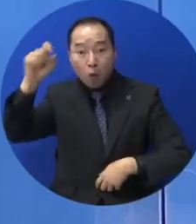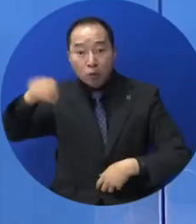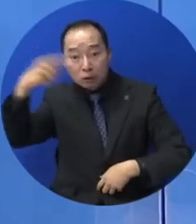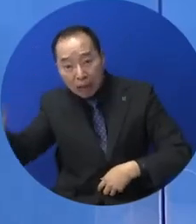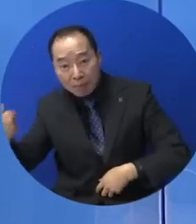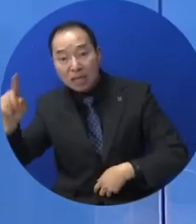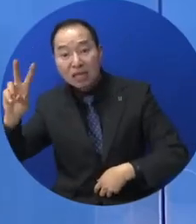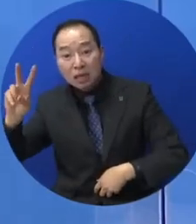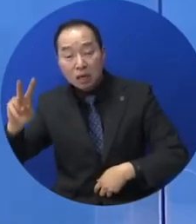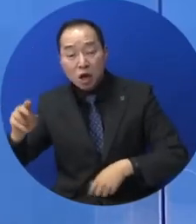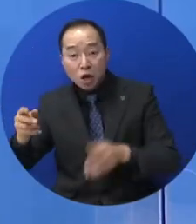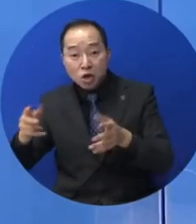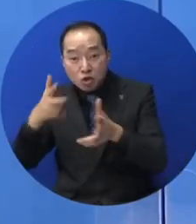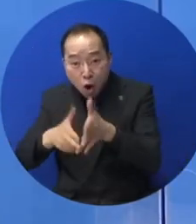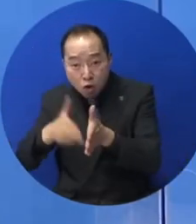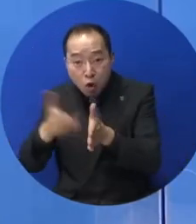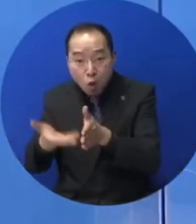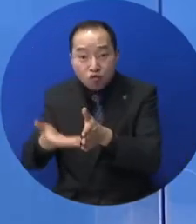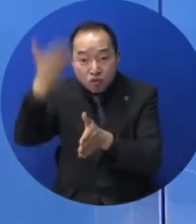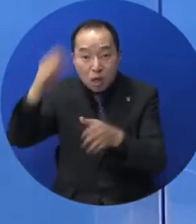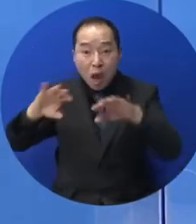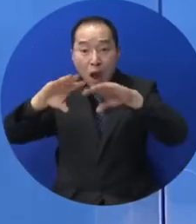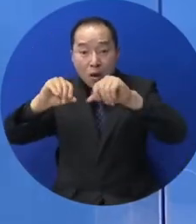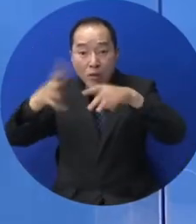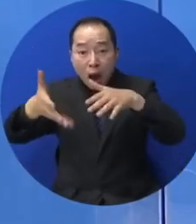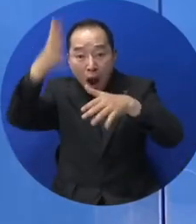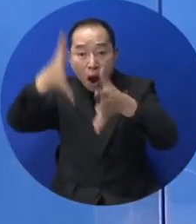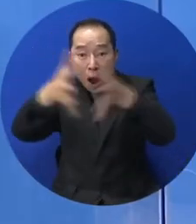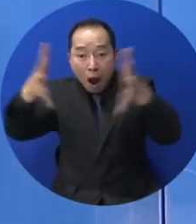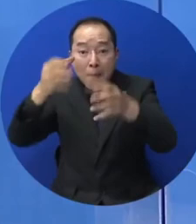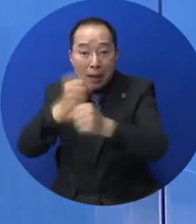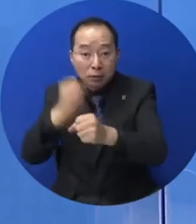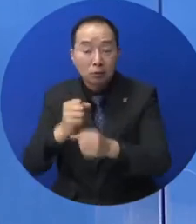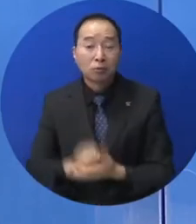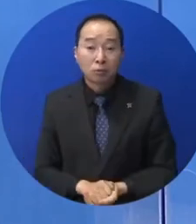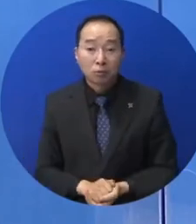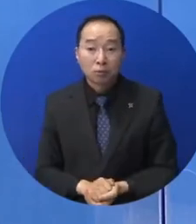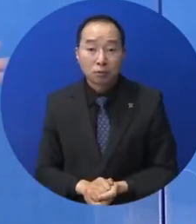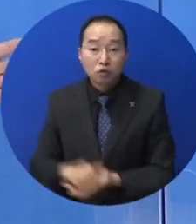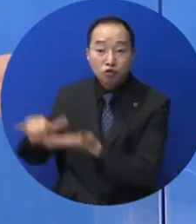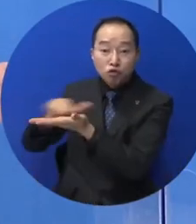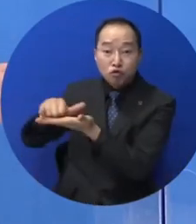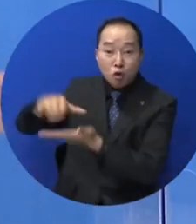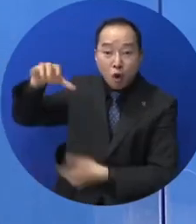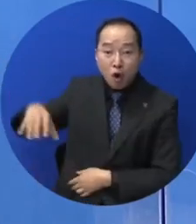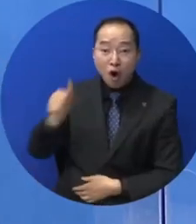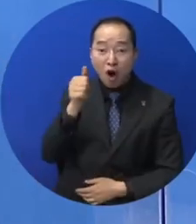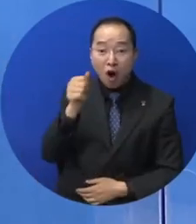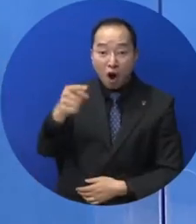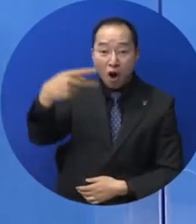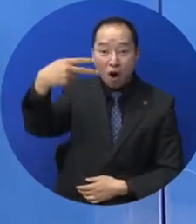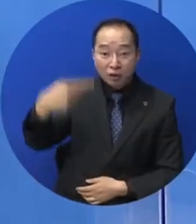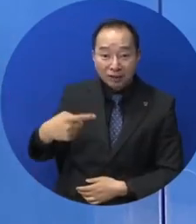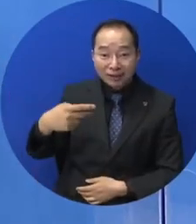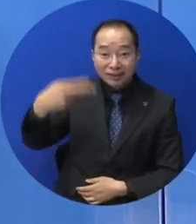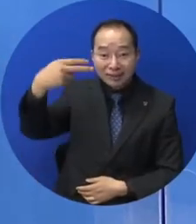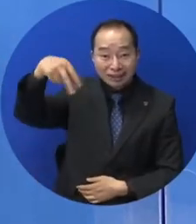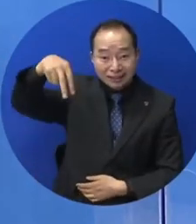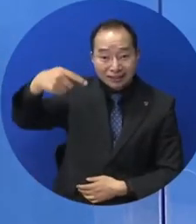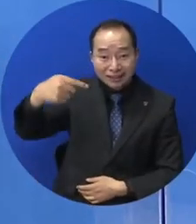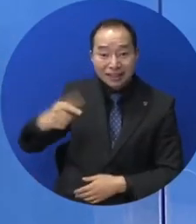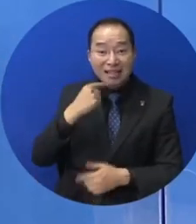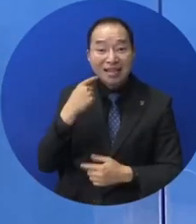있는 새로운 철도 위 도시를 또 만들었습니다. 뉴욕 맨해튼의 허드슨강 강가에는